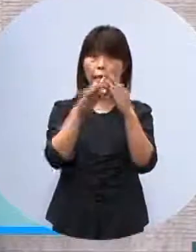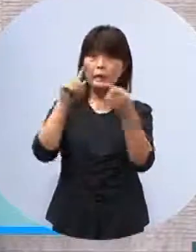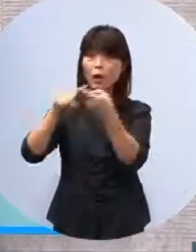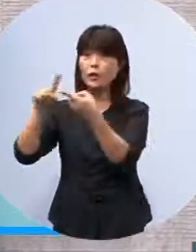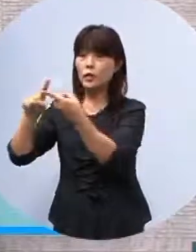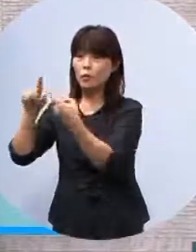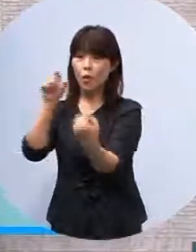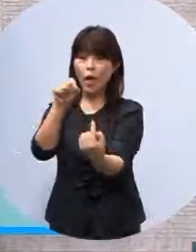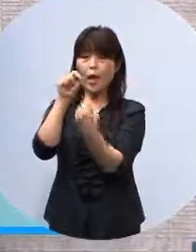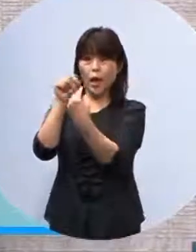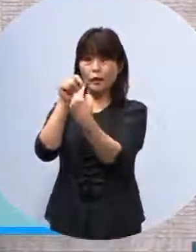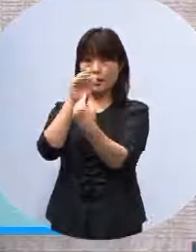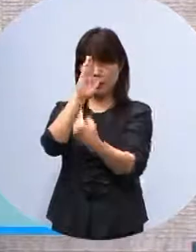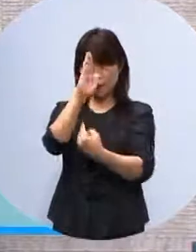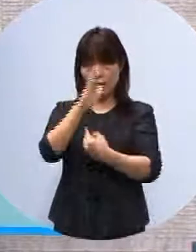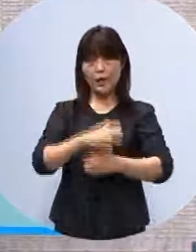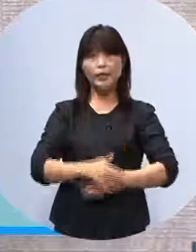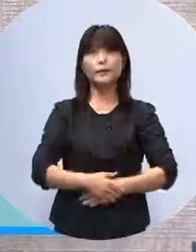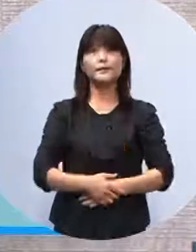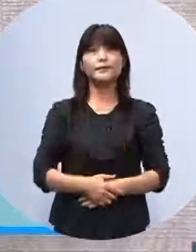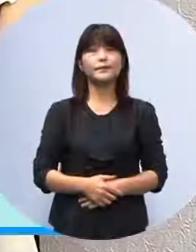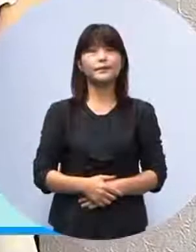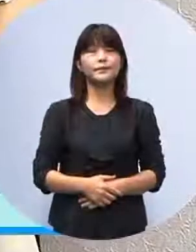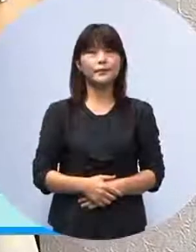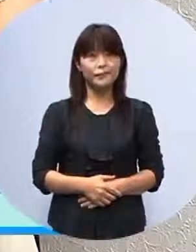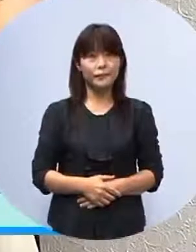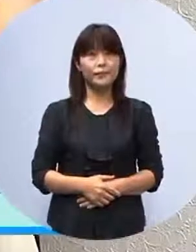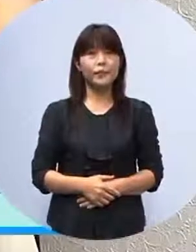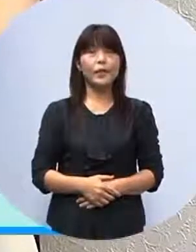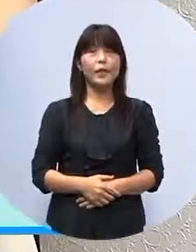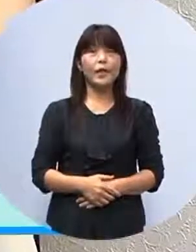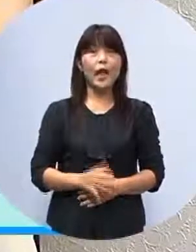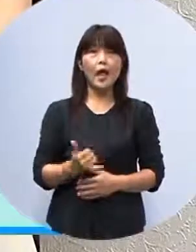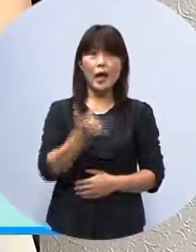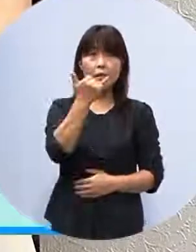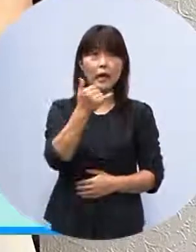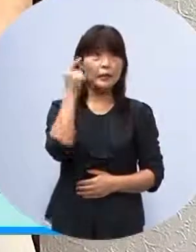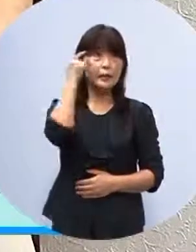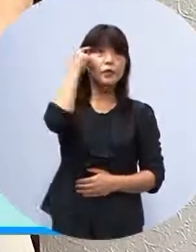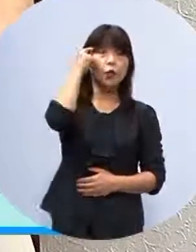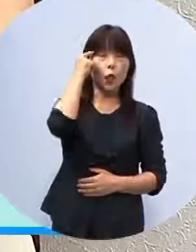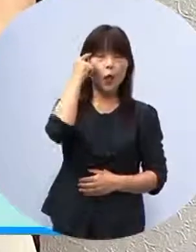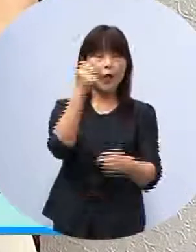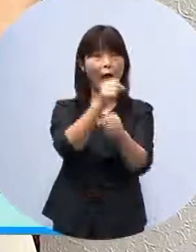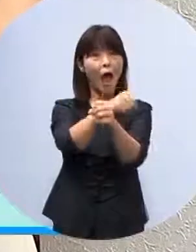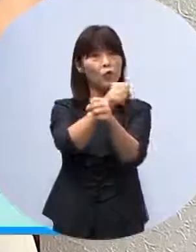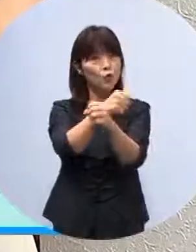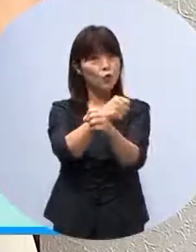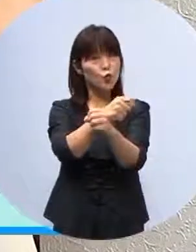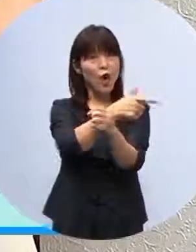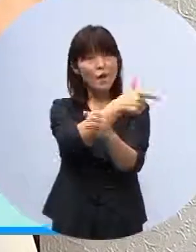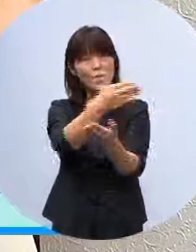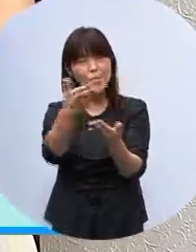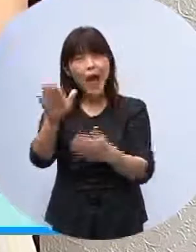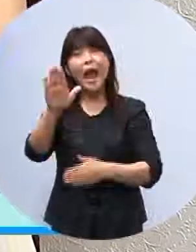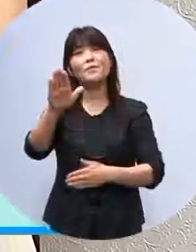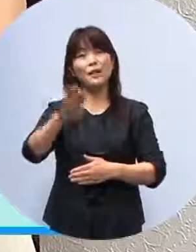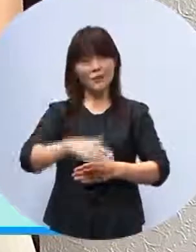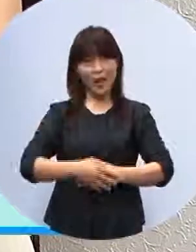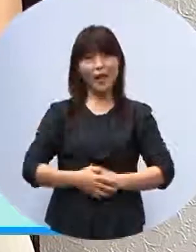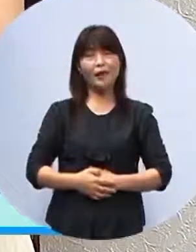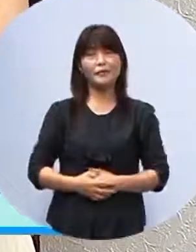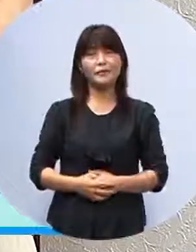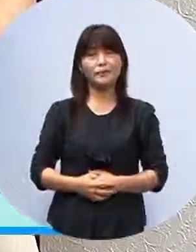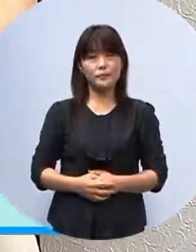ご自宅に合ったものを選んでいただければと思います。 はい、より火災に気づきやすくなるような工夫がされた商品が出ているんです